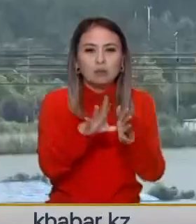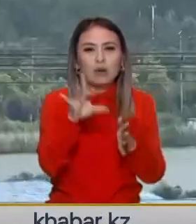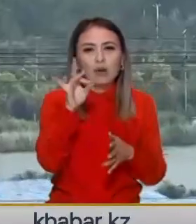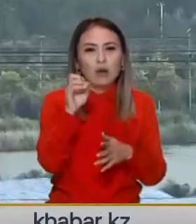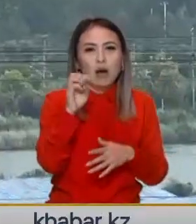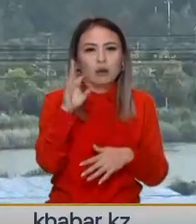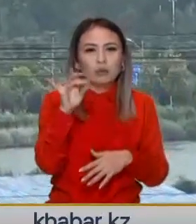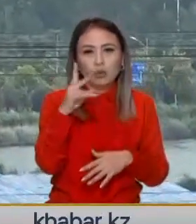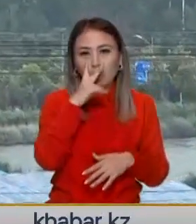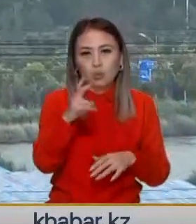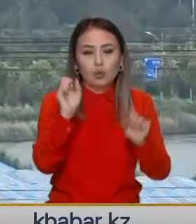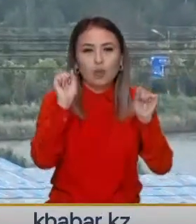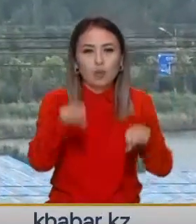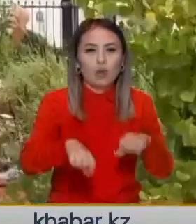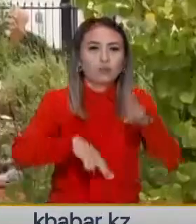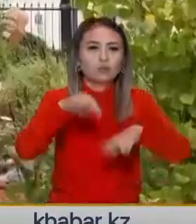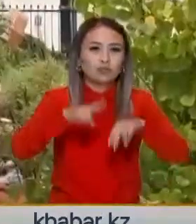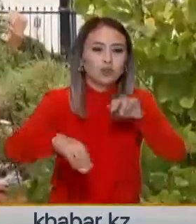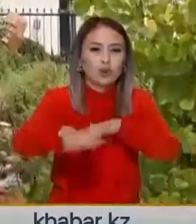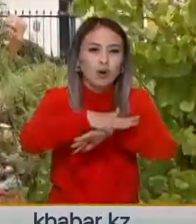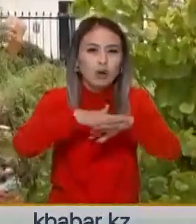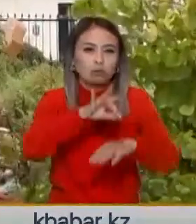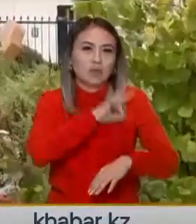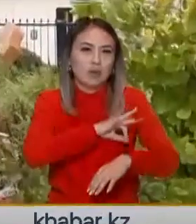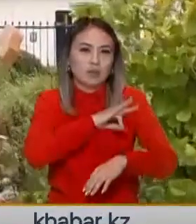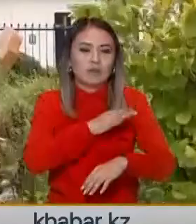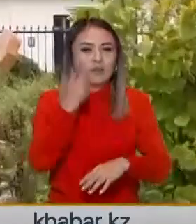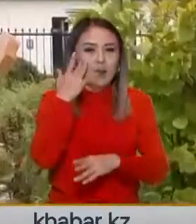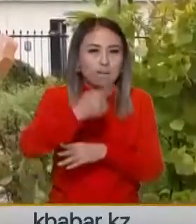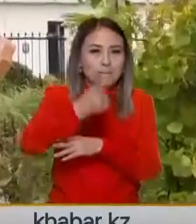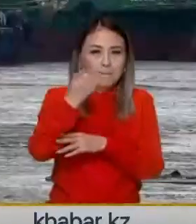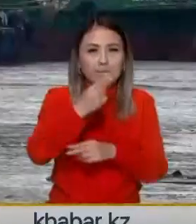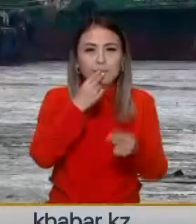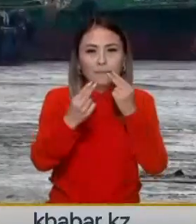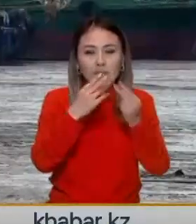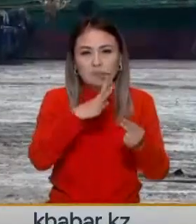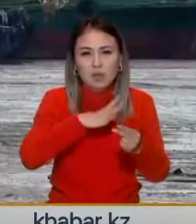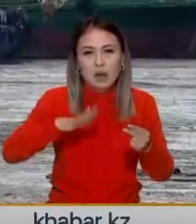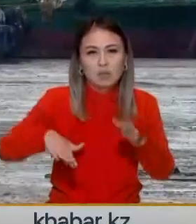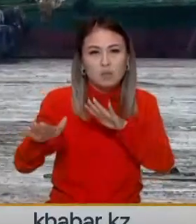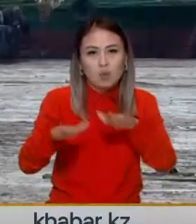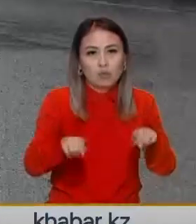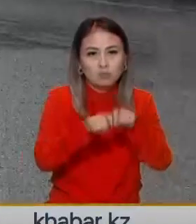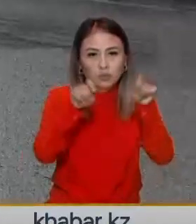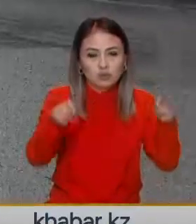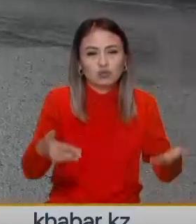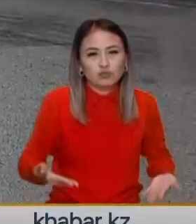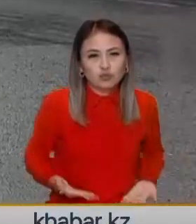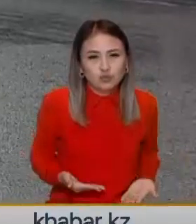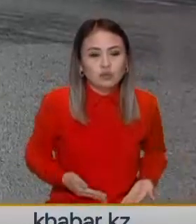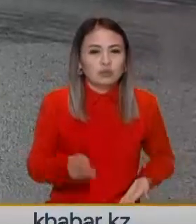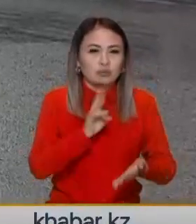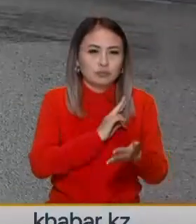болады. АЭС салынғанға дейін жергілікті халықтың табыс көзі балық пен теңіз өнімдері болған. Кейін іске қосылған соң тұрғындар жұмысқа